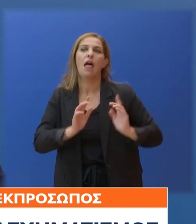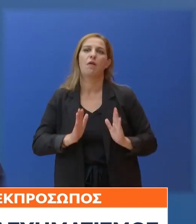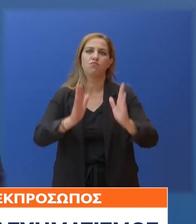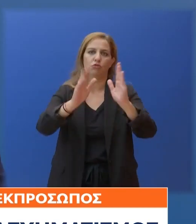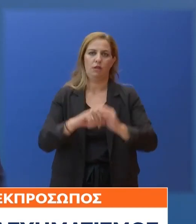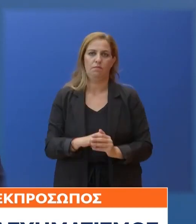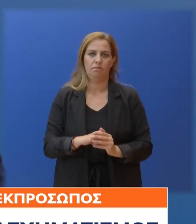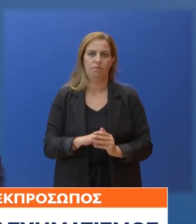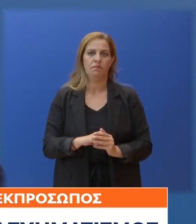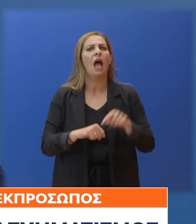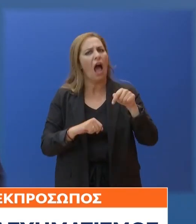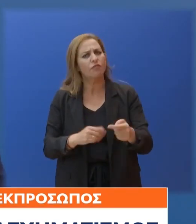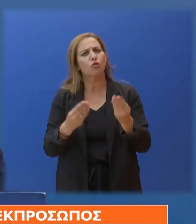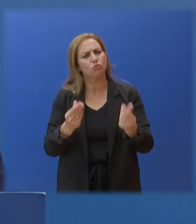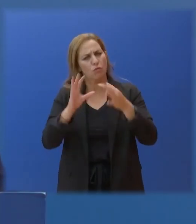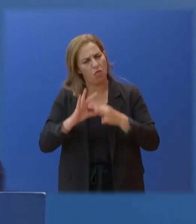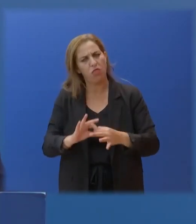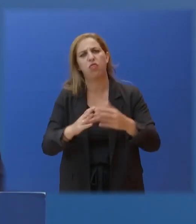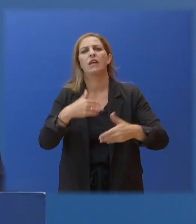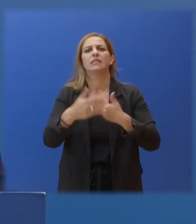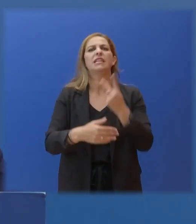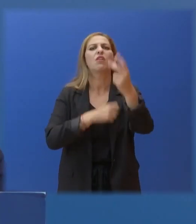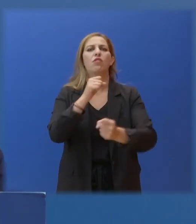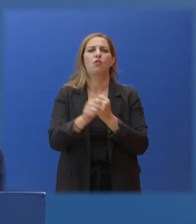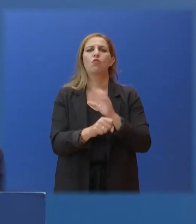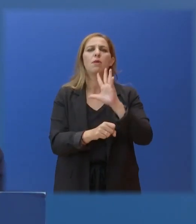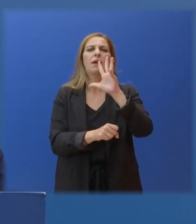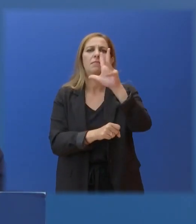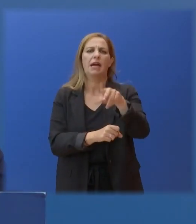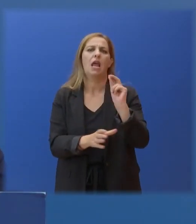Αυτό έγινε μέχρι τώρα, αυτό θα γίνει και στα επόμενα 2 χρόνια μέχρι την ολοκλήρωση της τετραετίας.